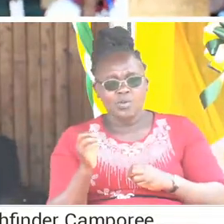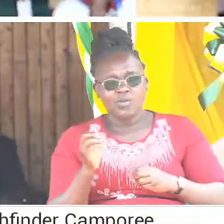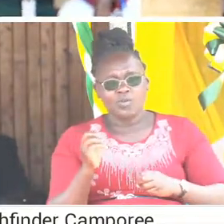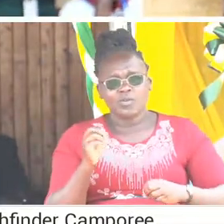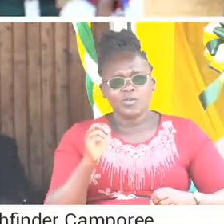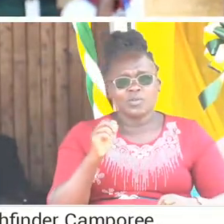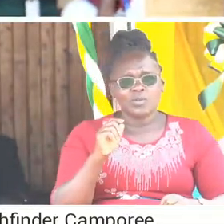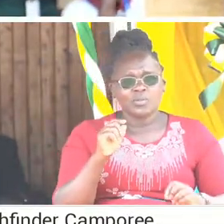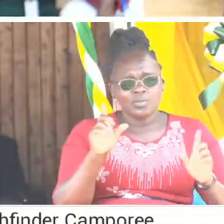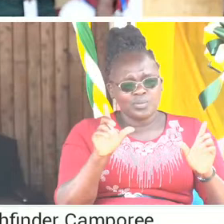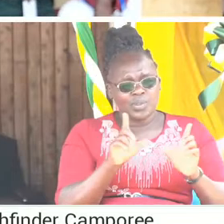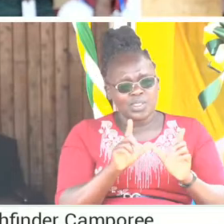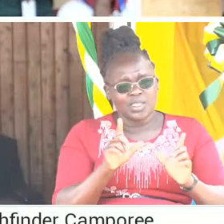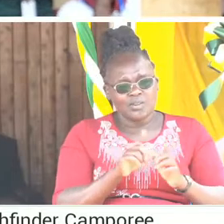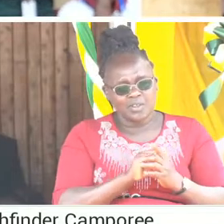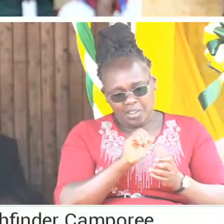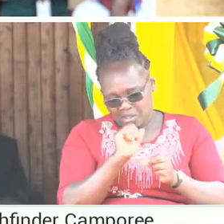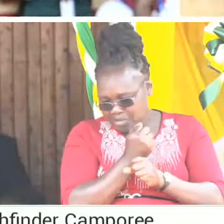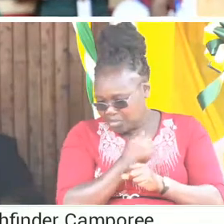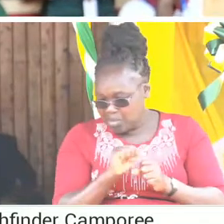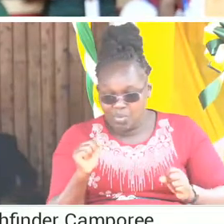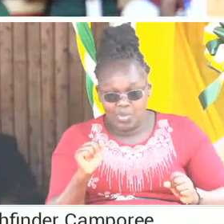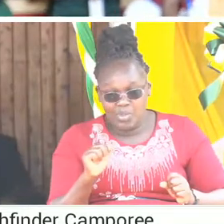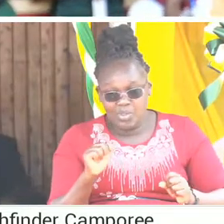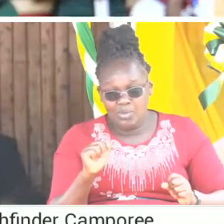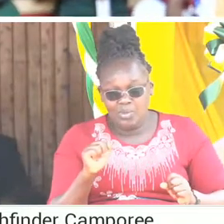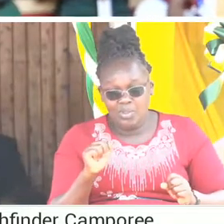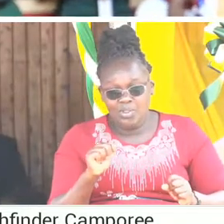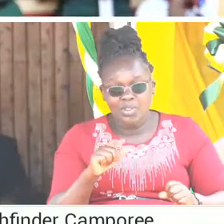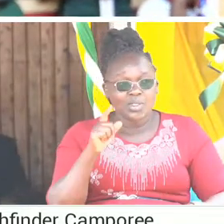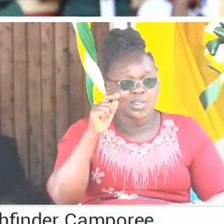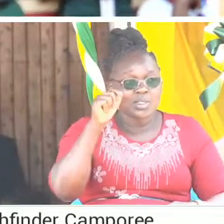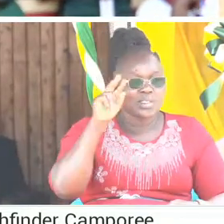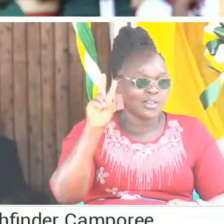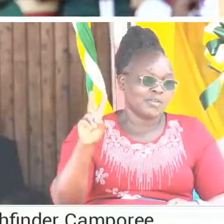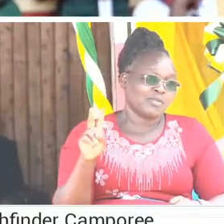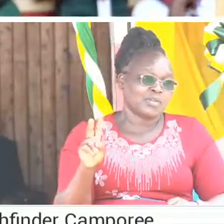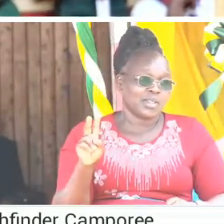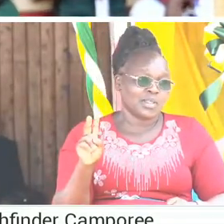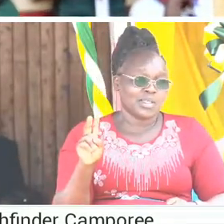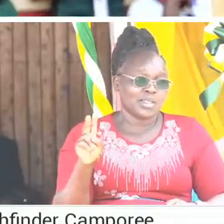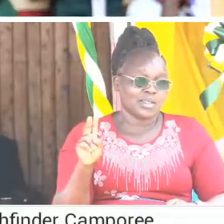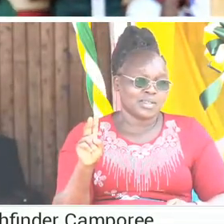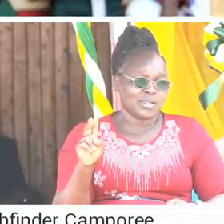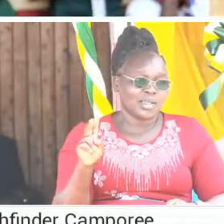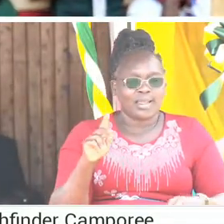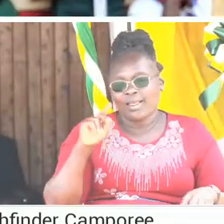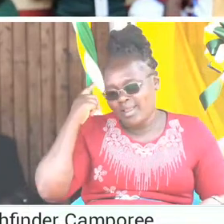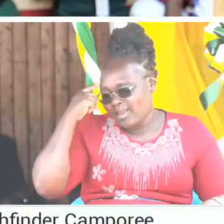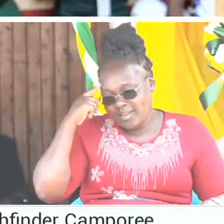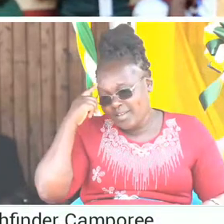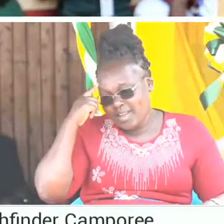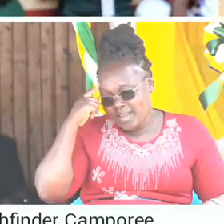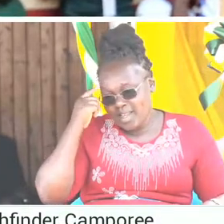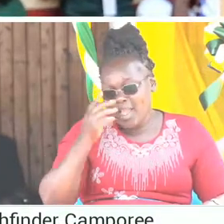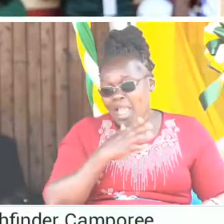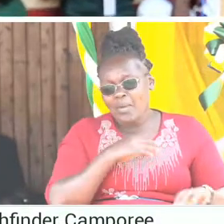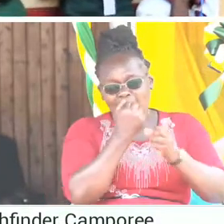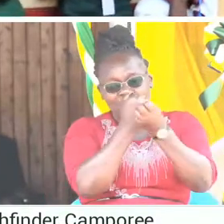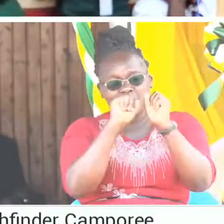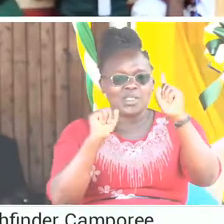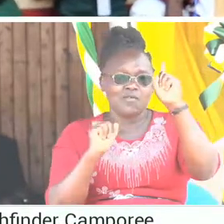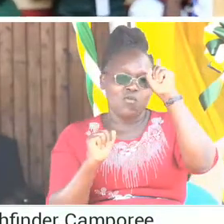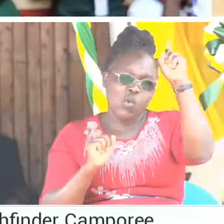vikamshinda. Akasema, I'm going to save one precious resource. Kitu kimoja cha